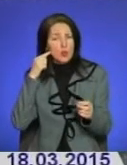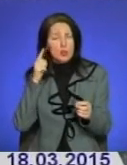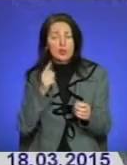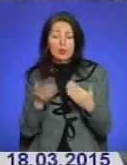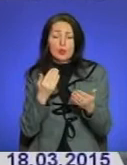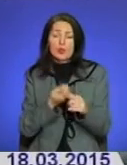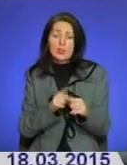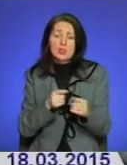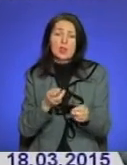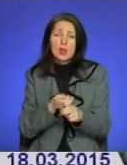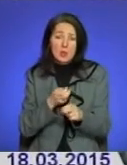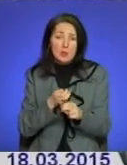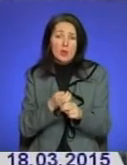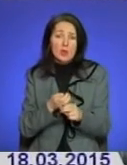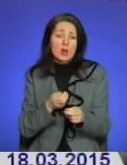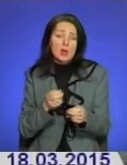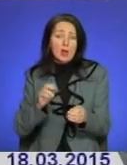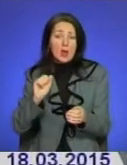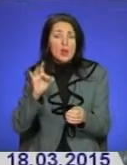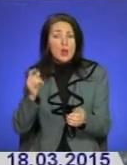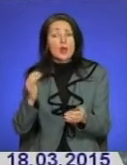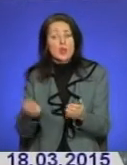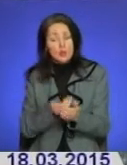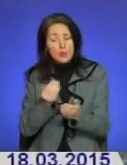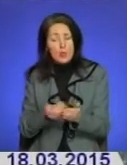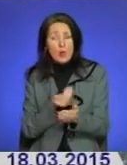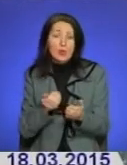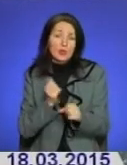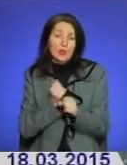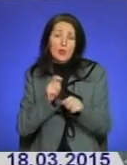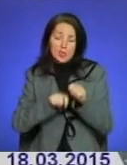розкопають, можливо, буде проведена експертиза, і лише після цього перепоховають.